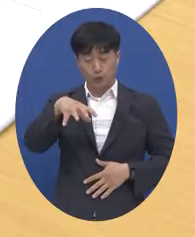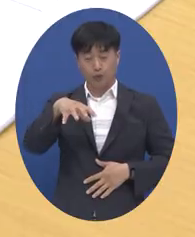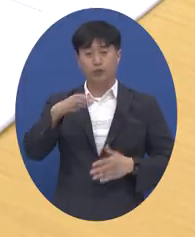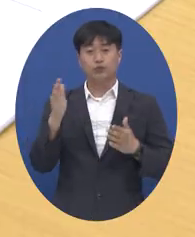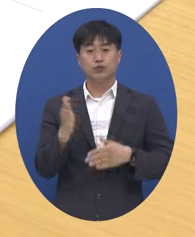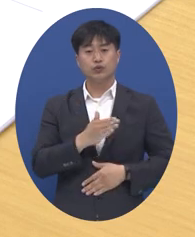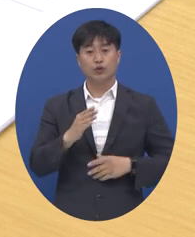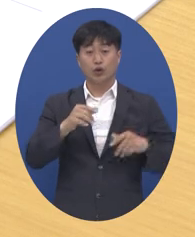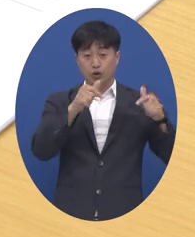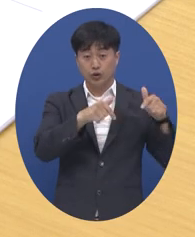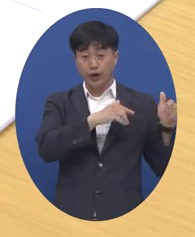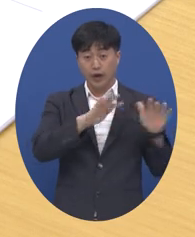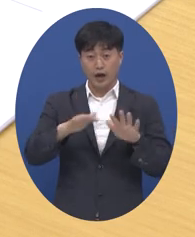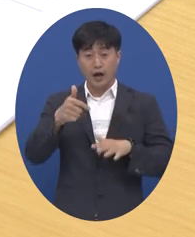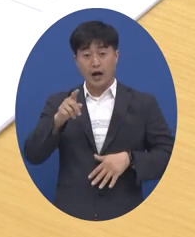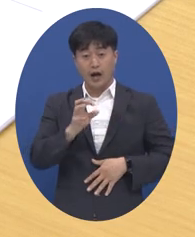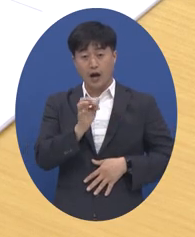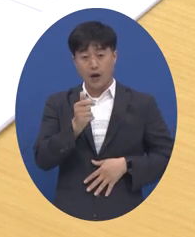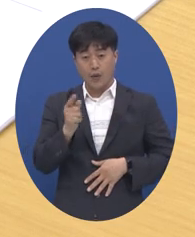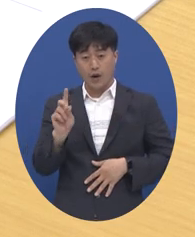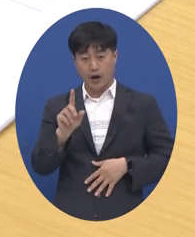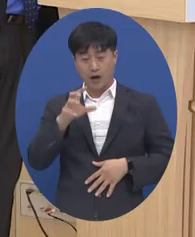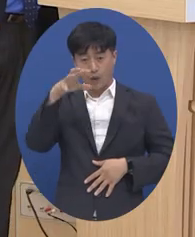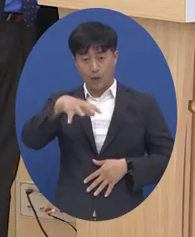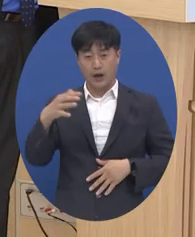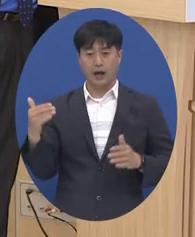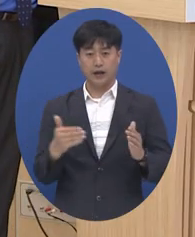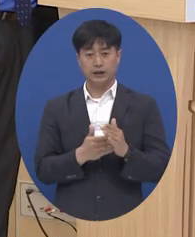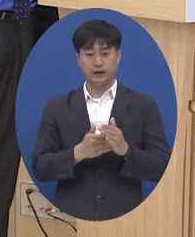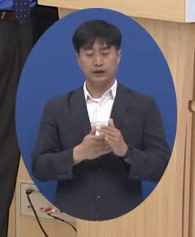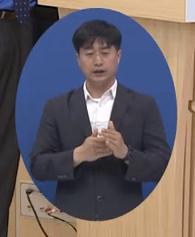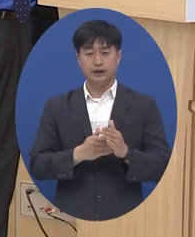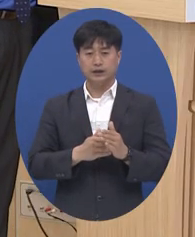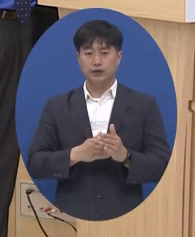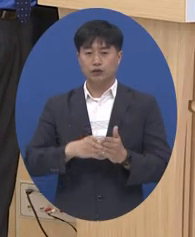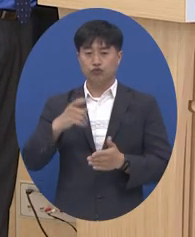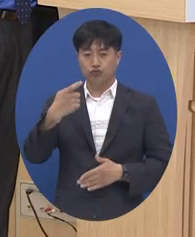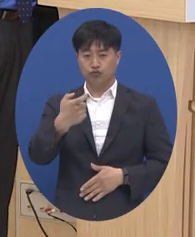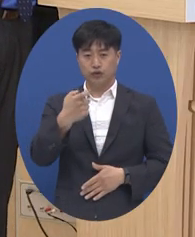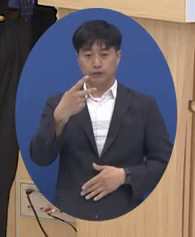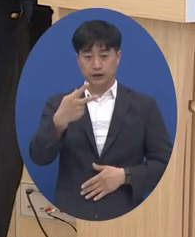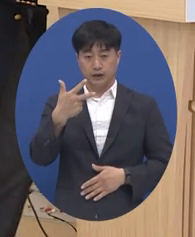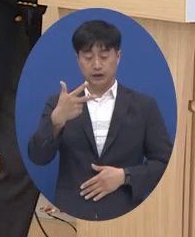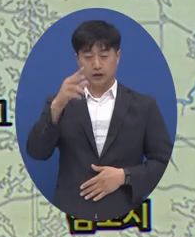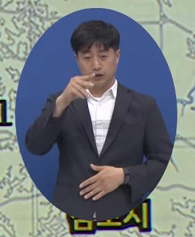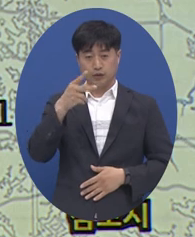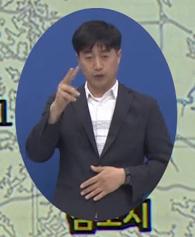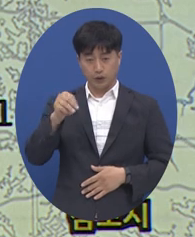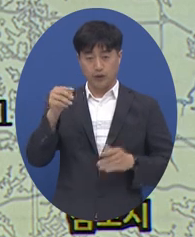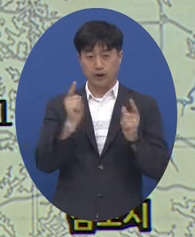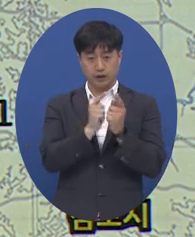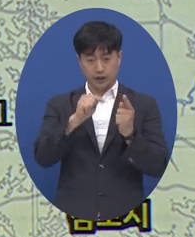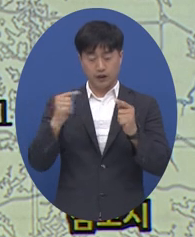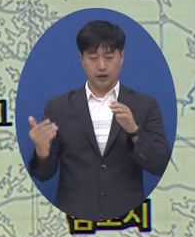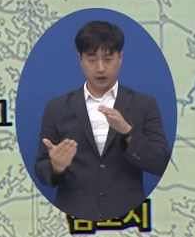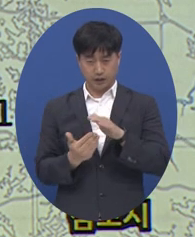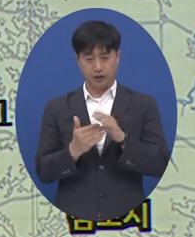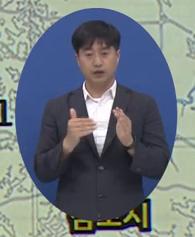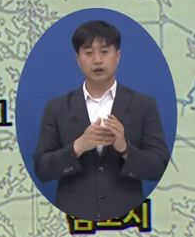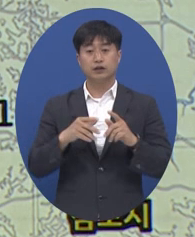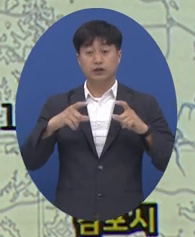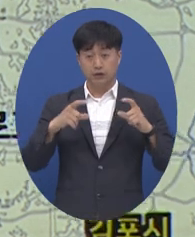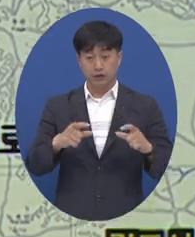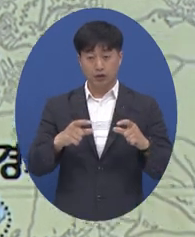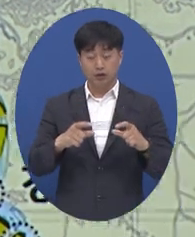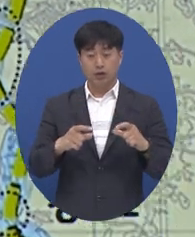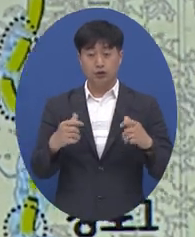일원부터 서해 강화군 서도면 말도 일원까지 약 67km를 대상으로 이뤄졌습니다. 이